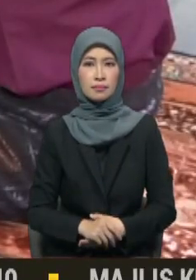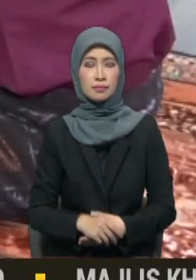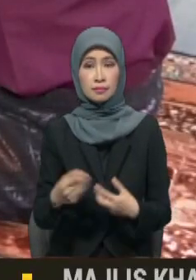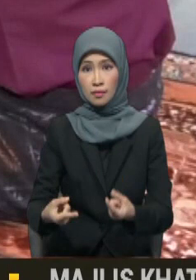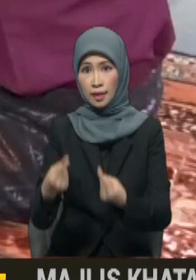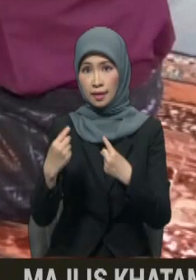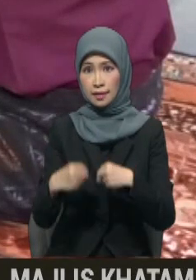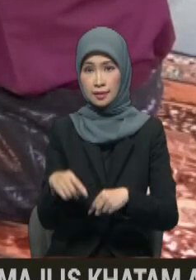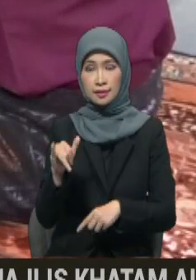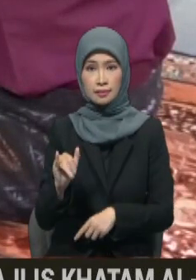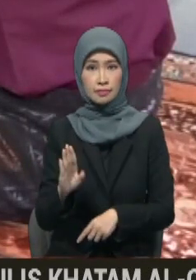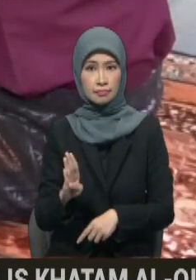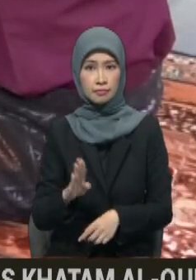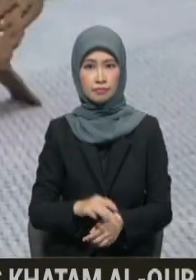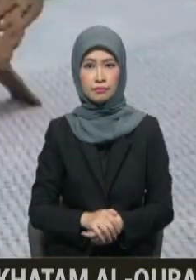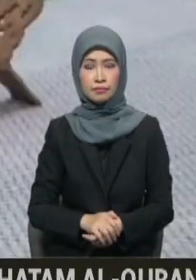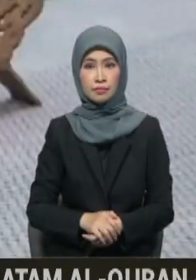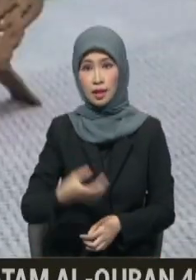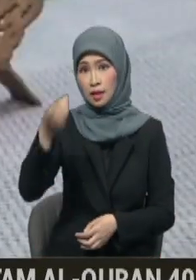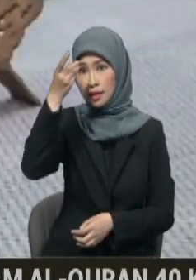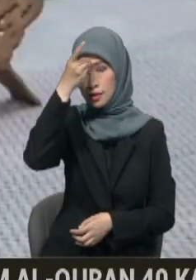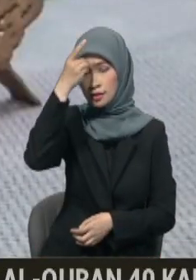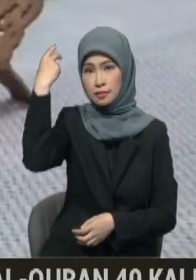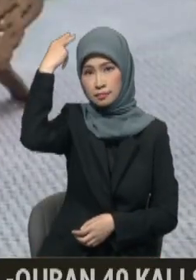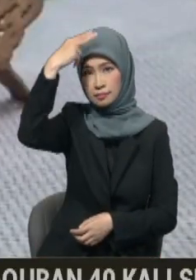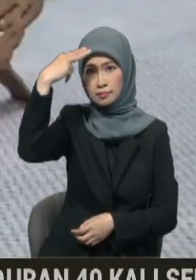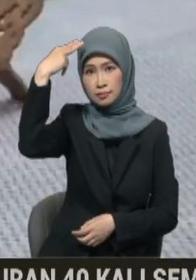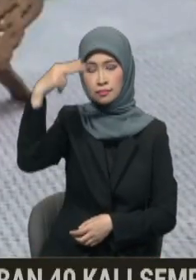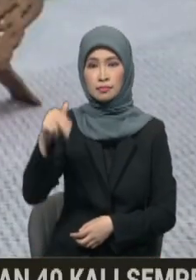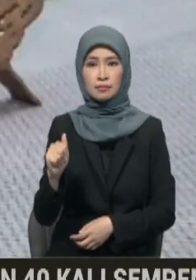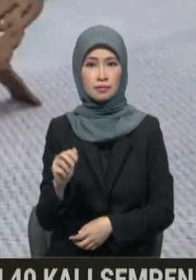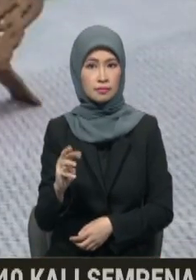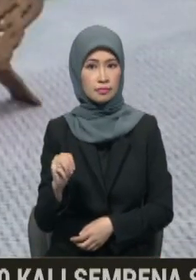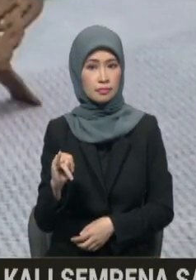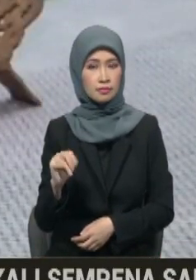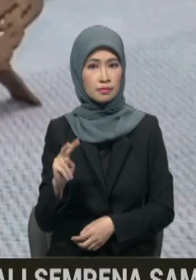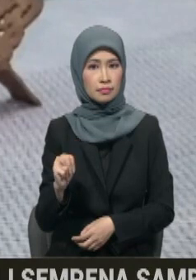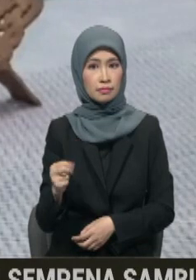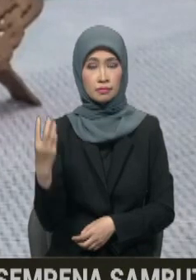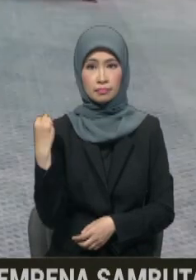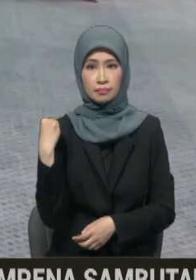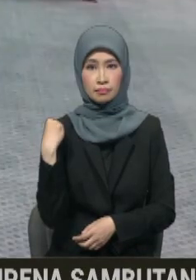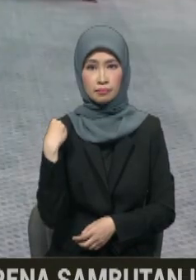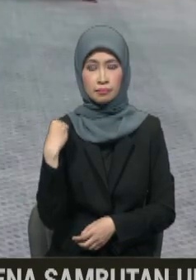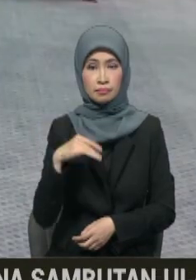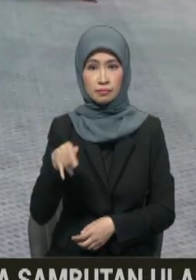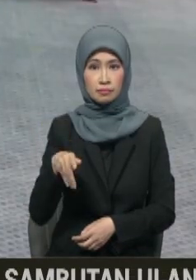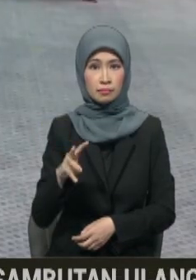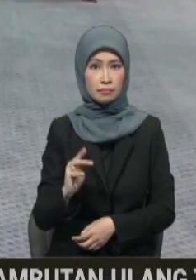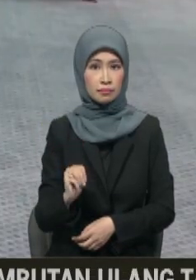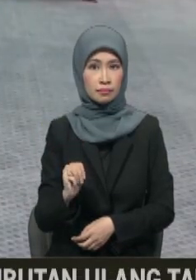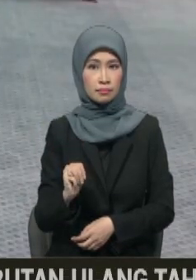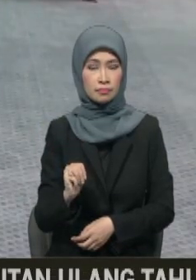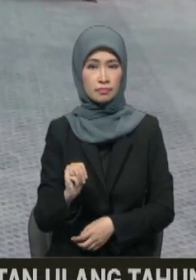hadir yang berhormat dat seri Setia Dr Awang Haji Mohamad Amin bin Abdullah menteri di jabatan Perdana Menteri dan